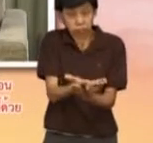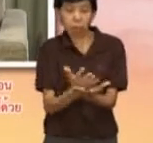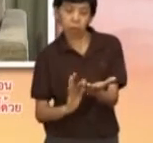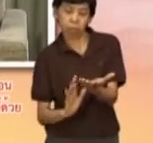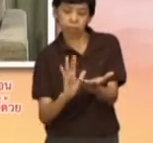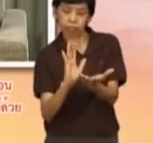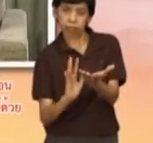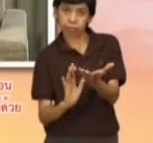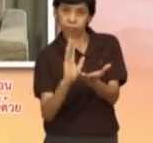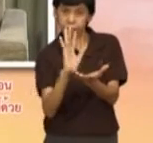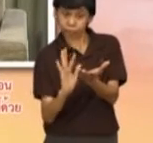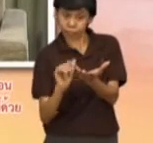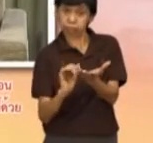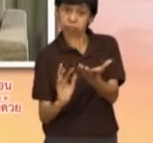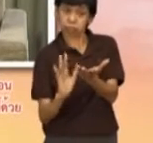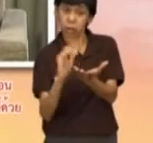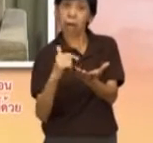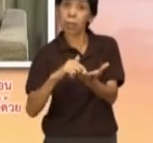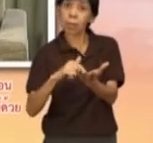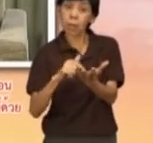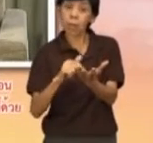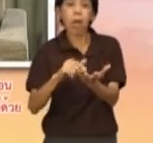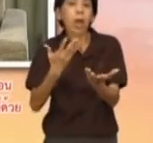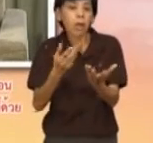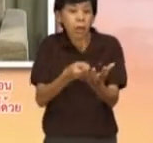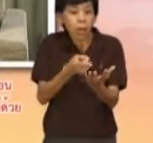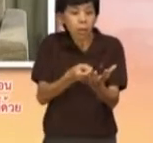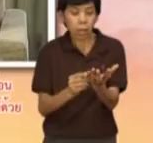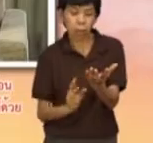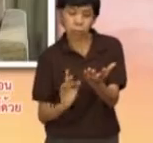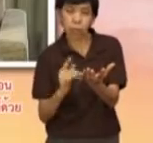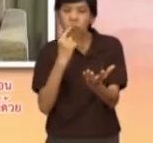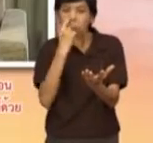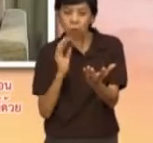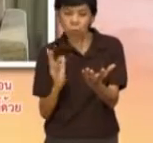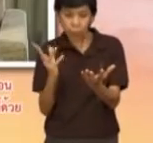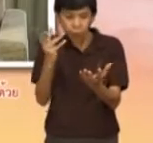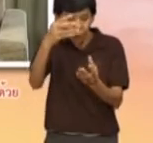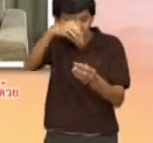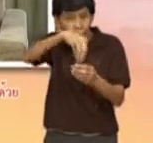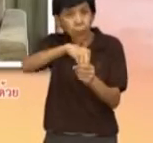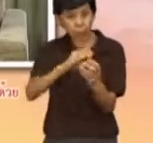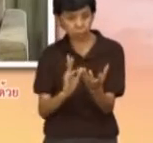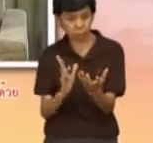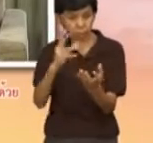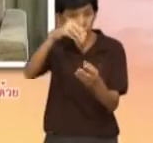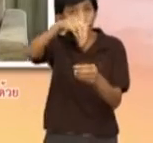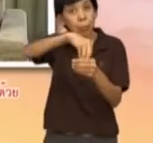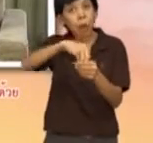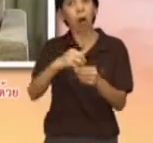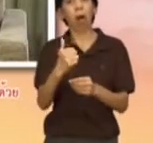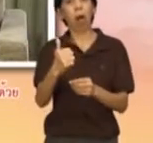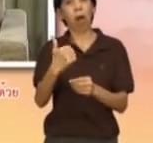และสามารถที่จะห่อหมกจะดูดซึมกลิ่นของใบเหล่านี้ด้วยซึ่งก็เป็นเ